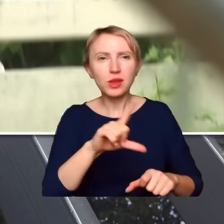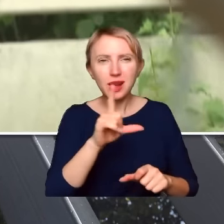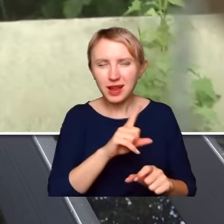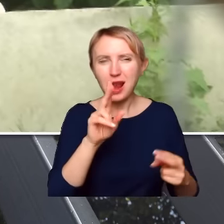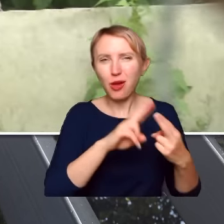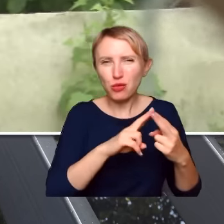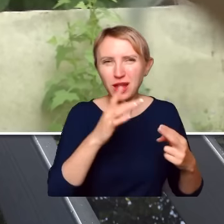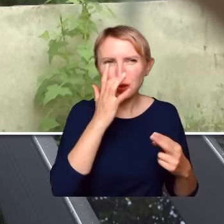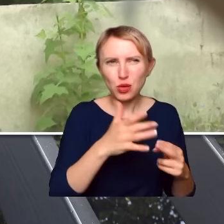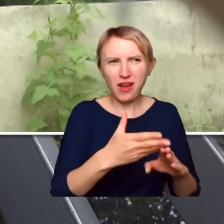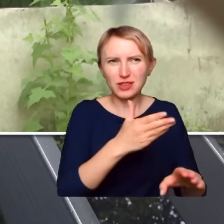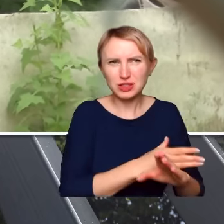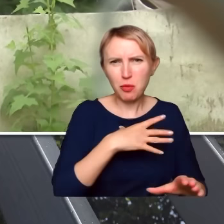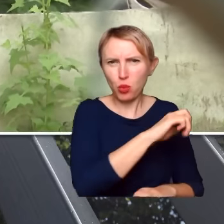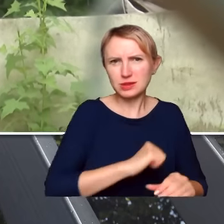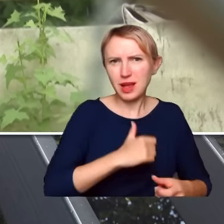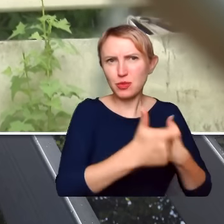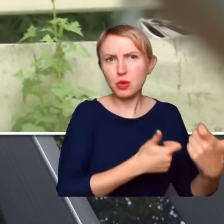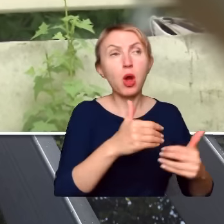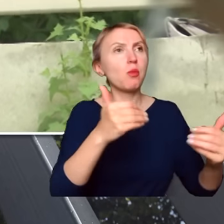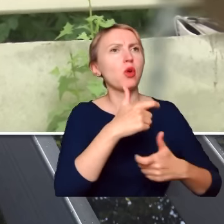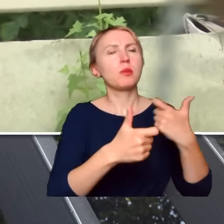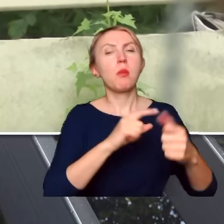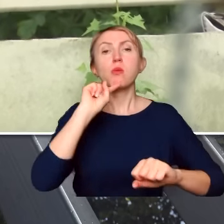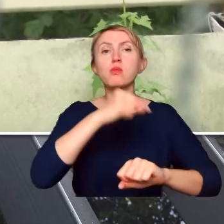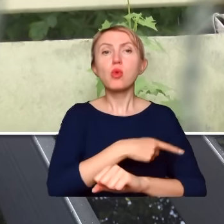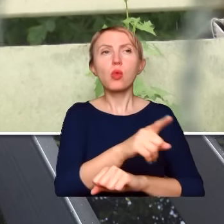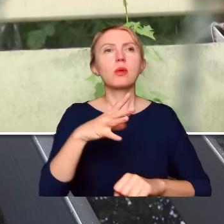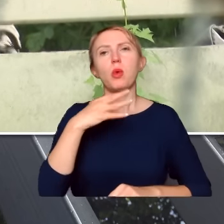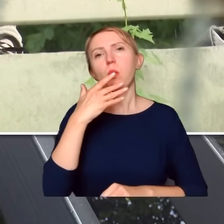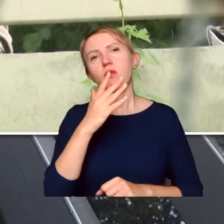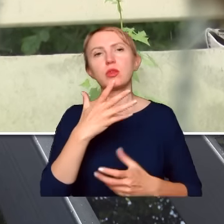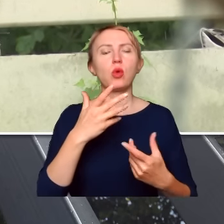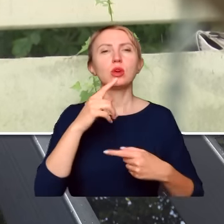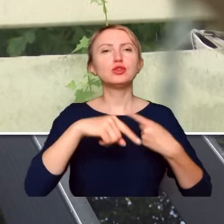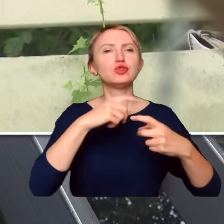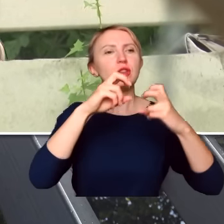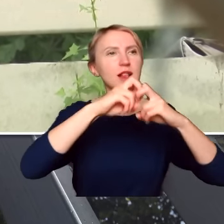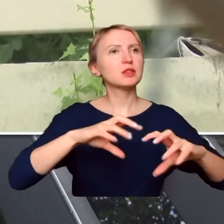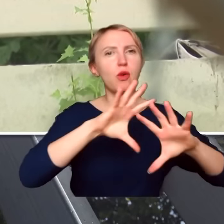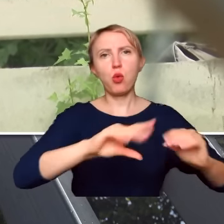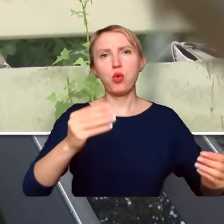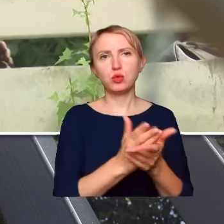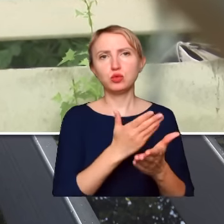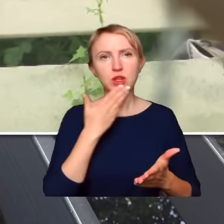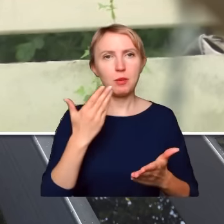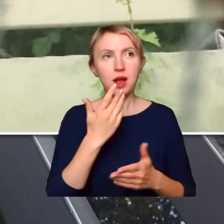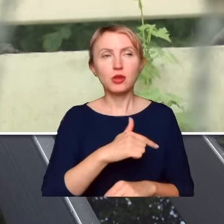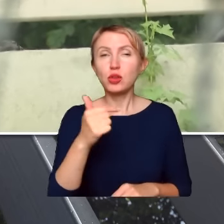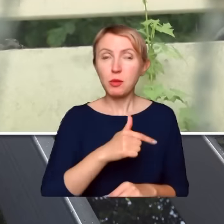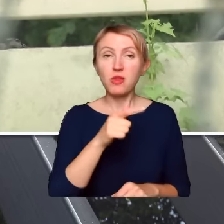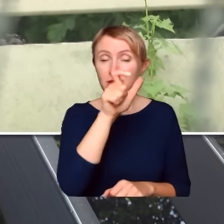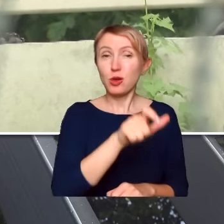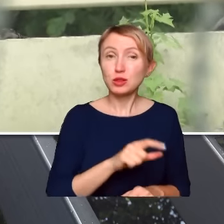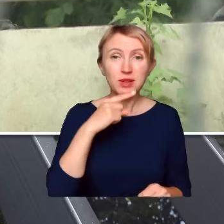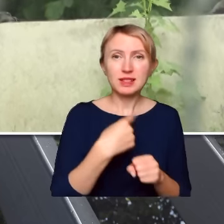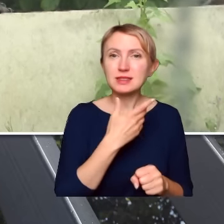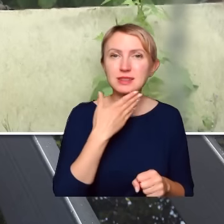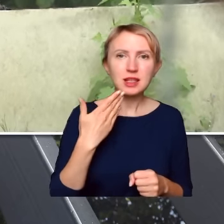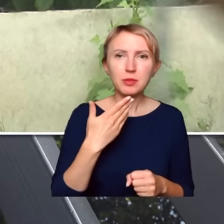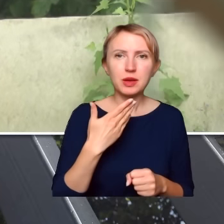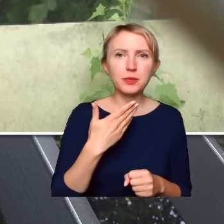mogą to robić dlatego właśnie, że ktoś w prokuraturze powiedział, że jest umorzone śledztwo. Wprawdzie nie ten, co powinien powiedzieć i nie wiadomo, czy ma to